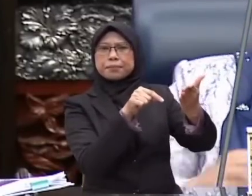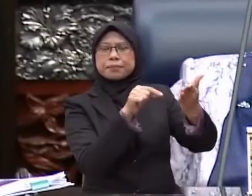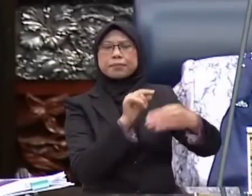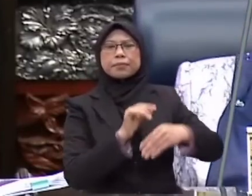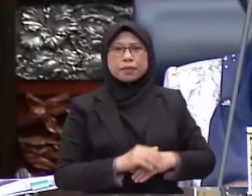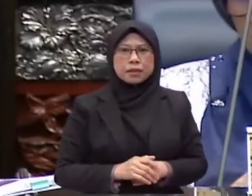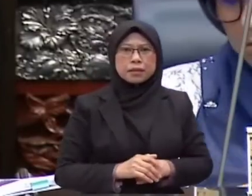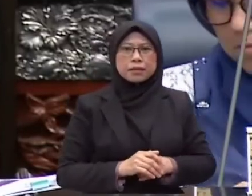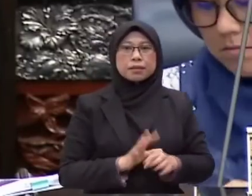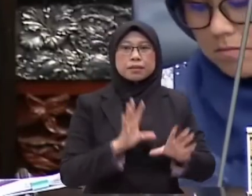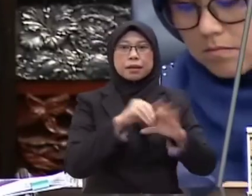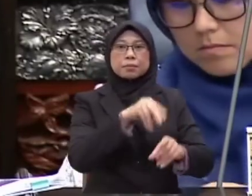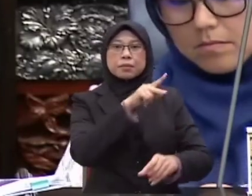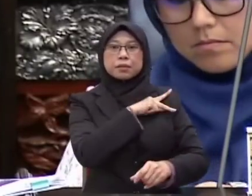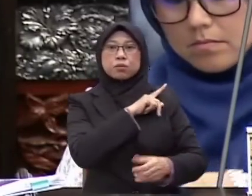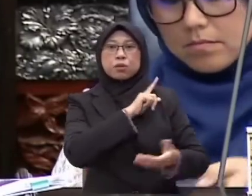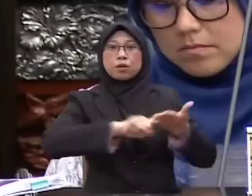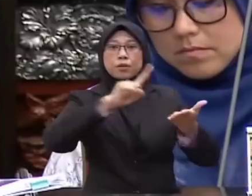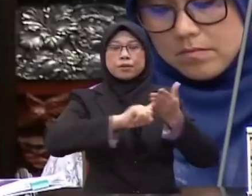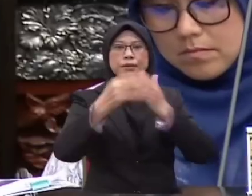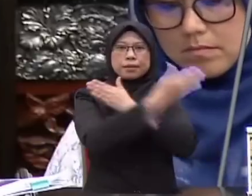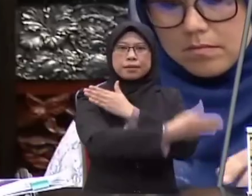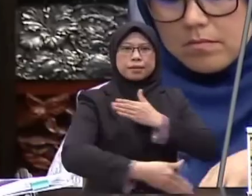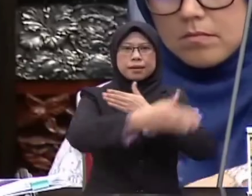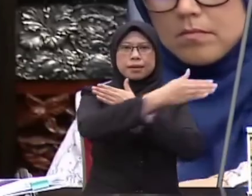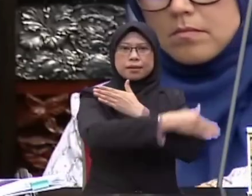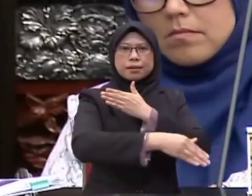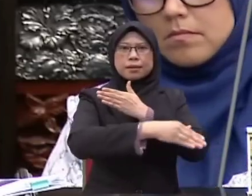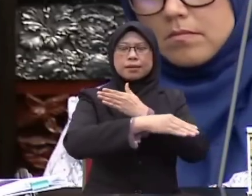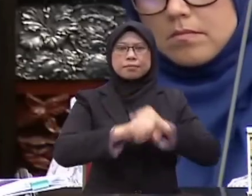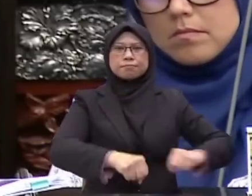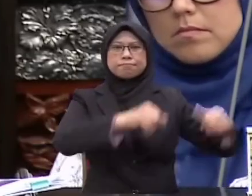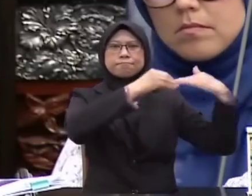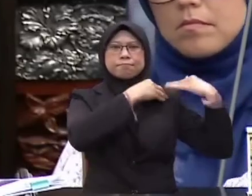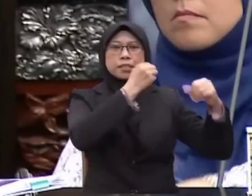bahawa dalam ketua audit negara melaksanakan mandatnya,